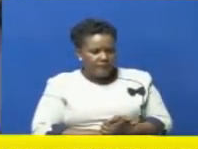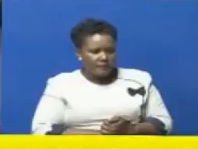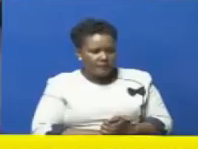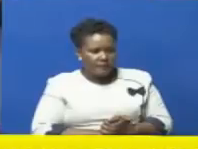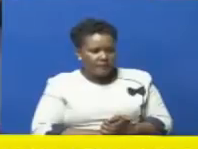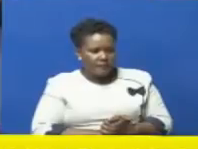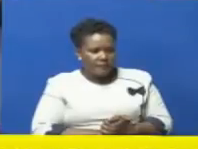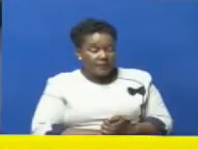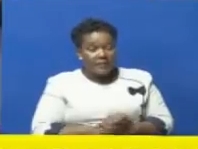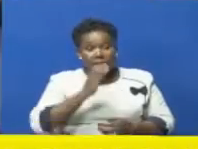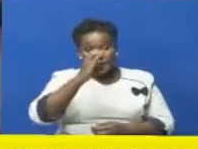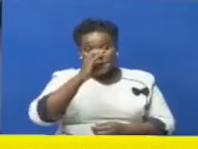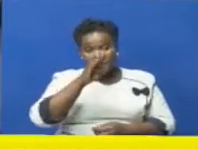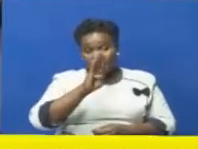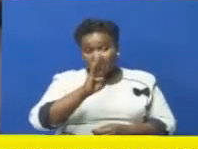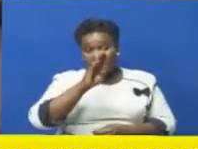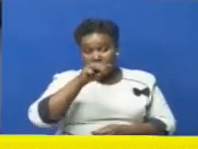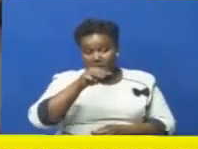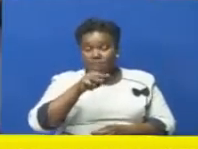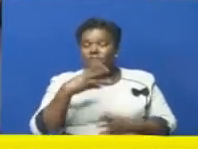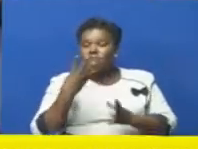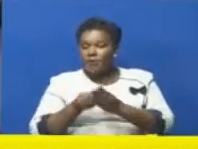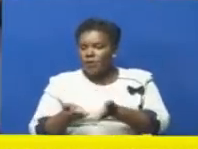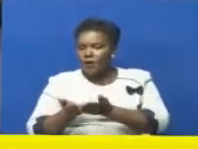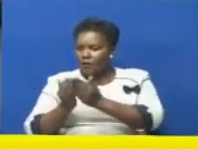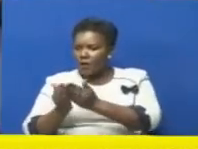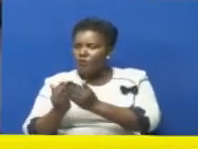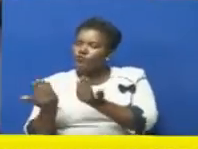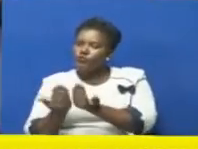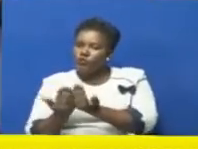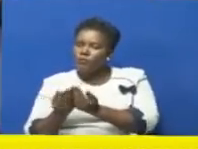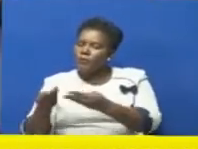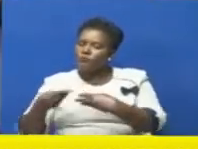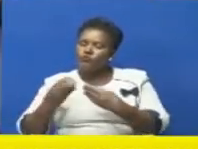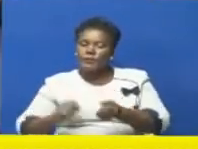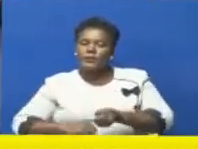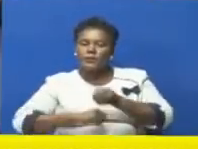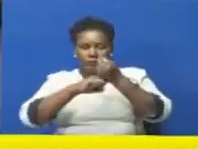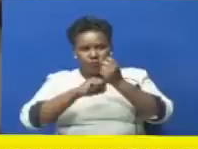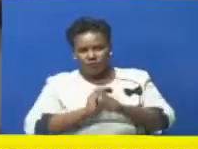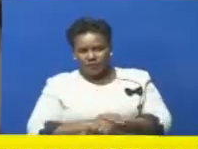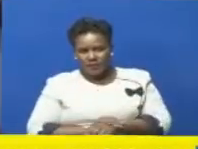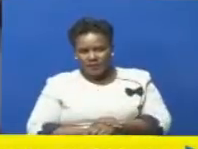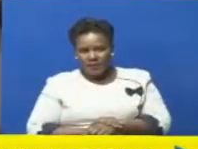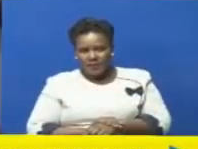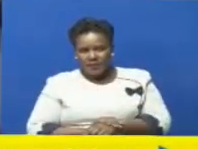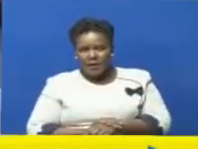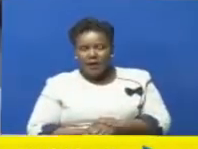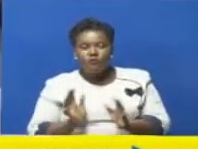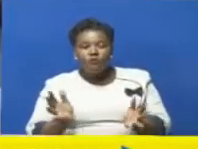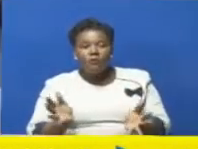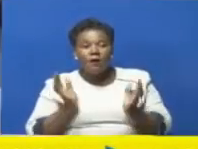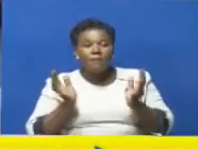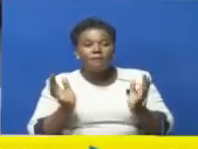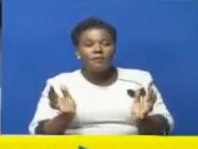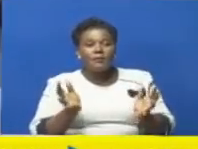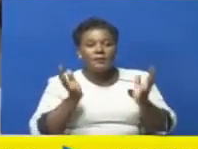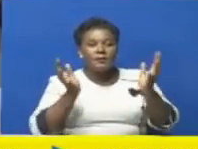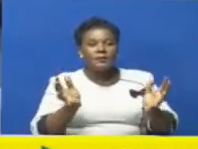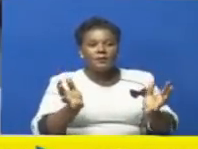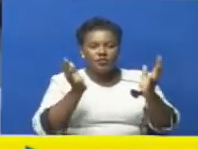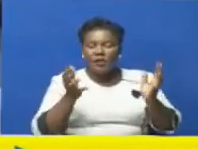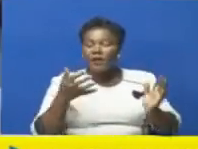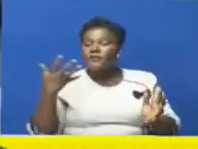hebu tujaribu kuongeza nguvu zaidi kwenye uhamasishaji kwa wananchi, kwa watu